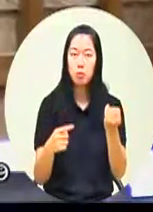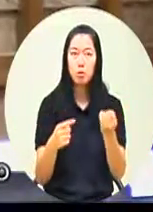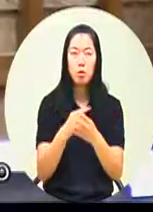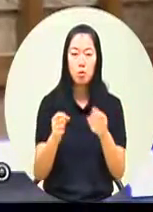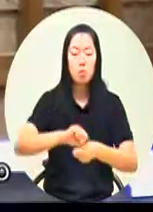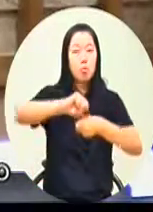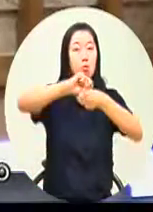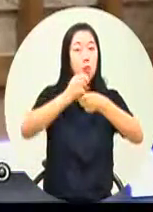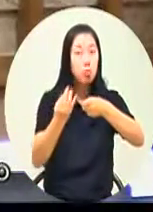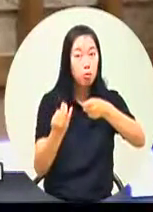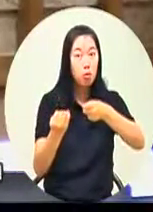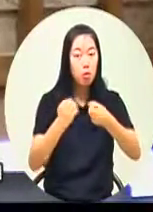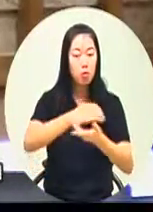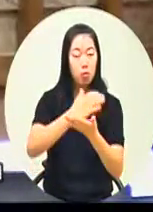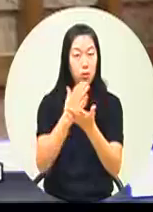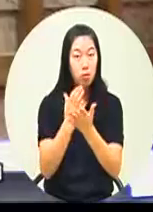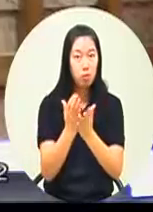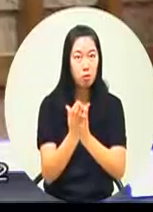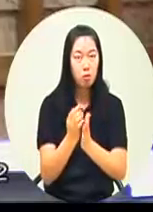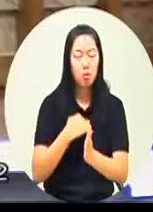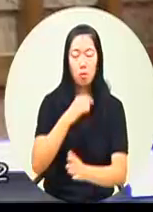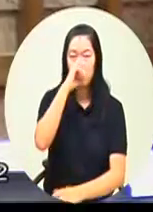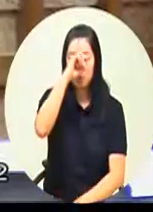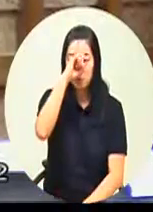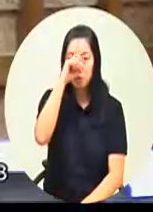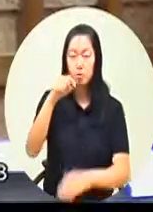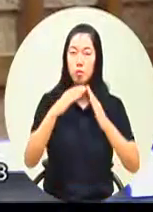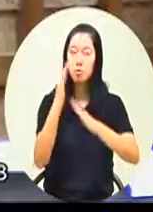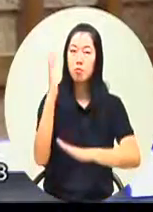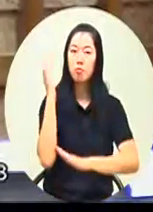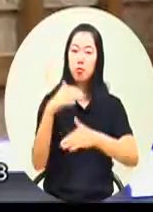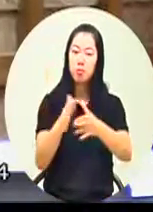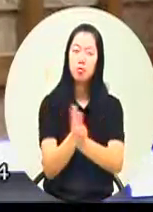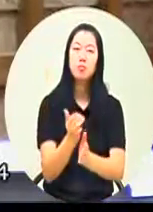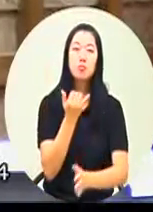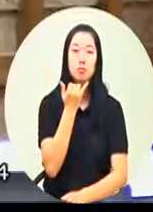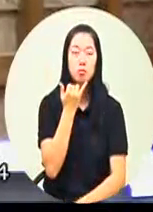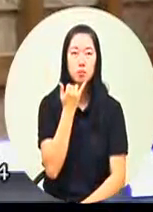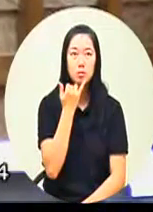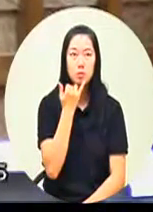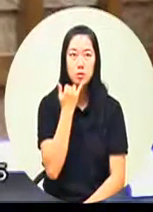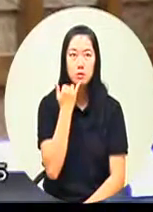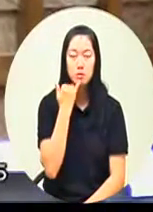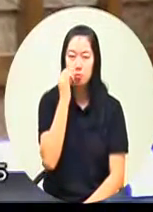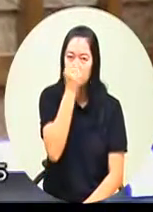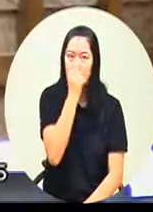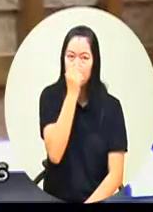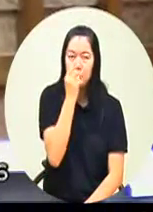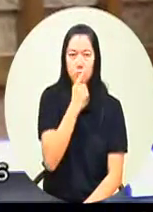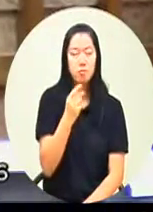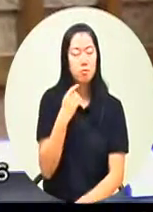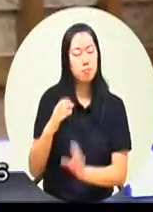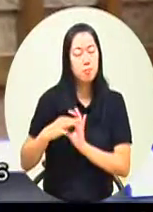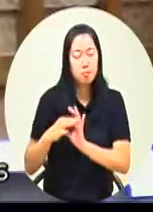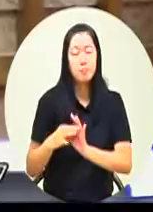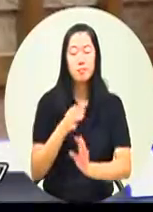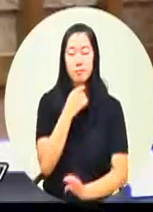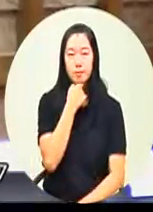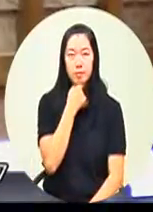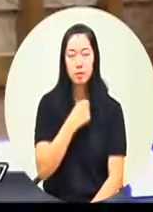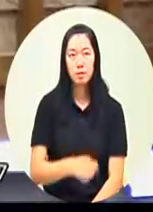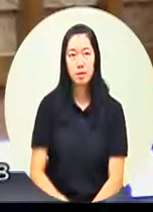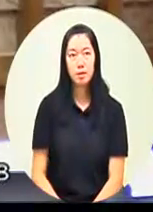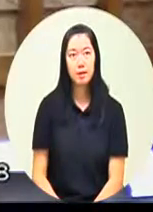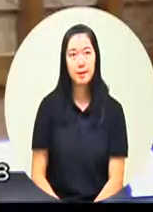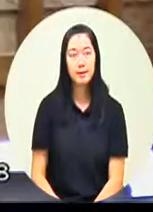我这些种种的，我都希望我们市府团队这边呢，能特别特别的关注啊、哦。那